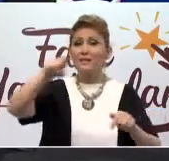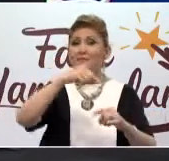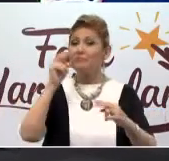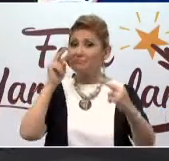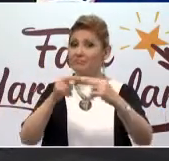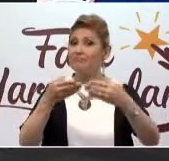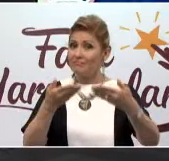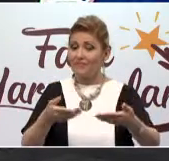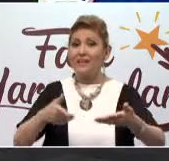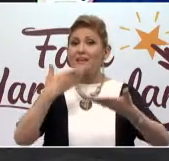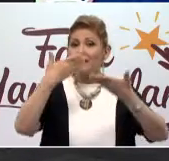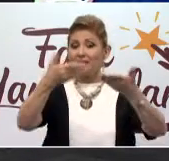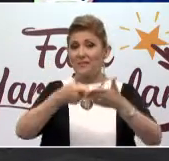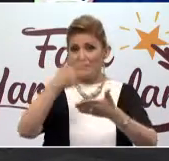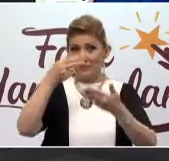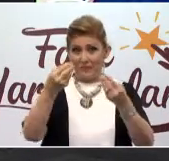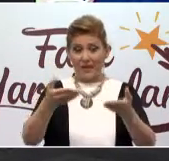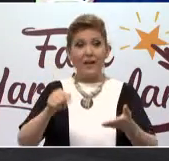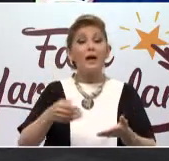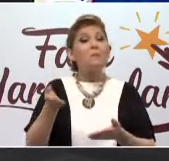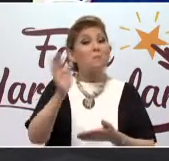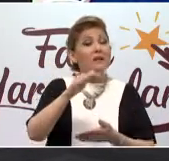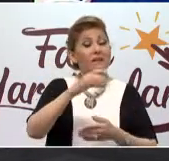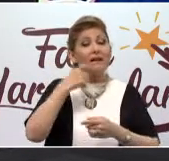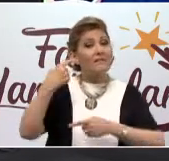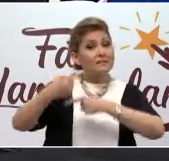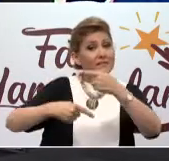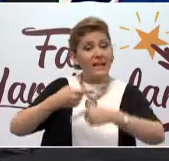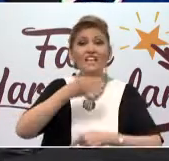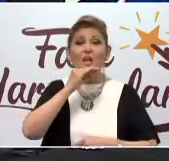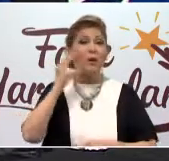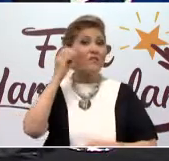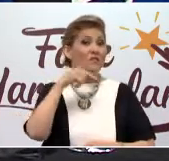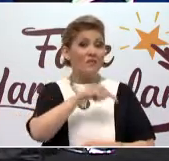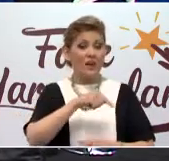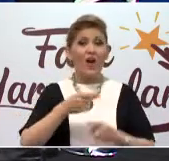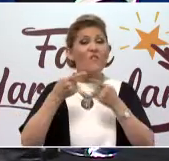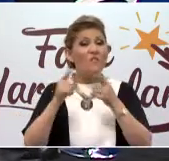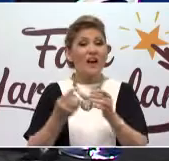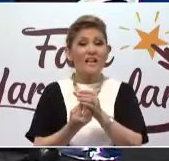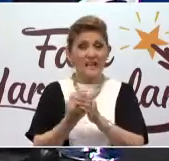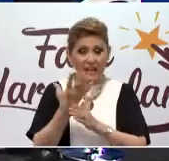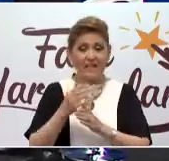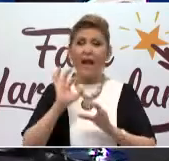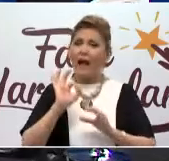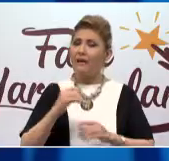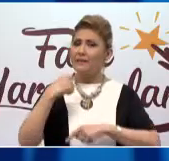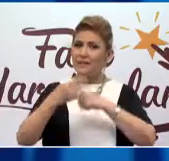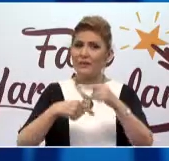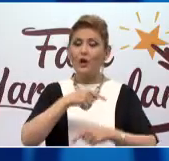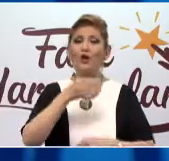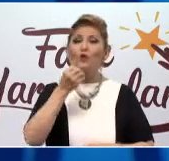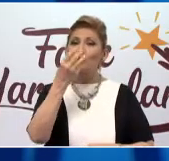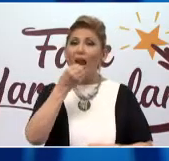tanıştırdık, sizlerin karşısına getirdik. Ve bir başka gelenek olarak Sabancı Vakfı Fark Yaratanlarını ağırlarken her seferinde de Sayın